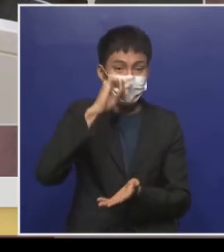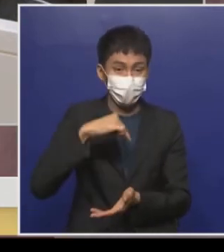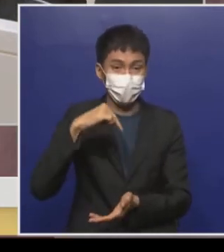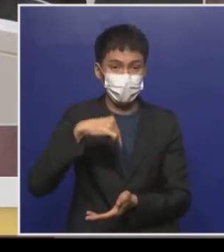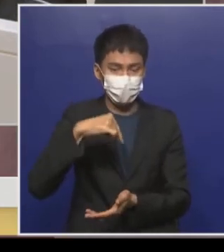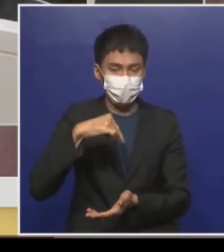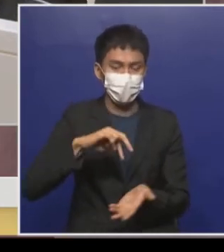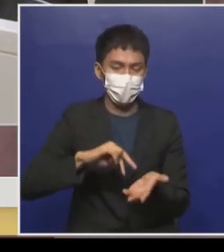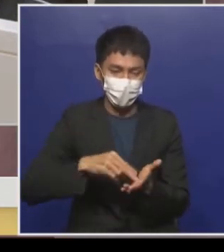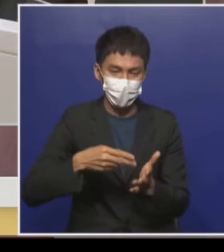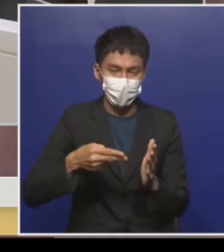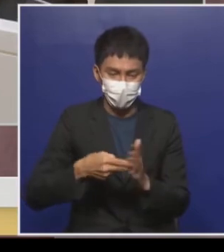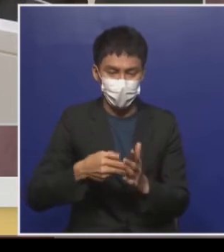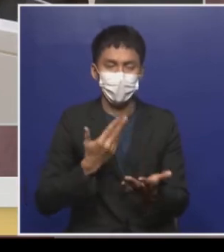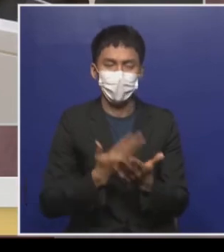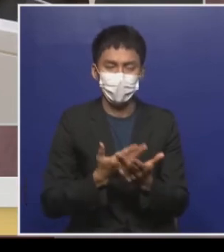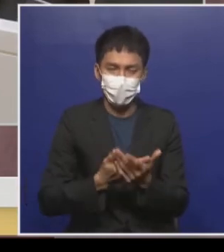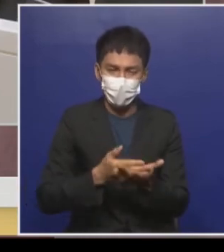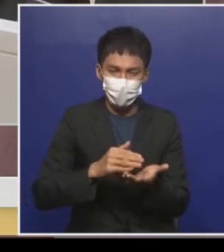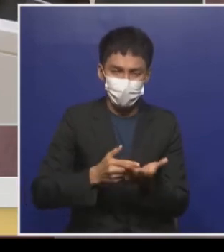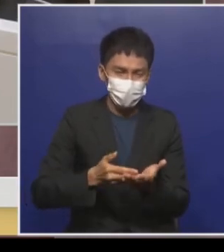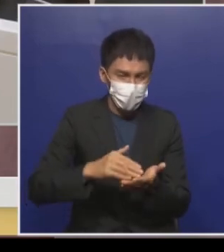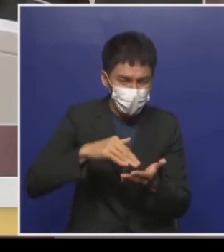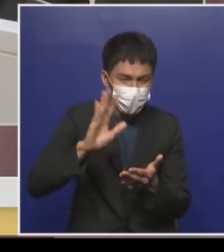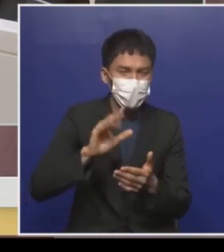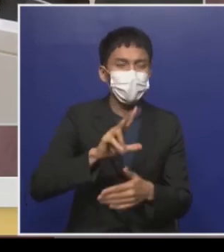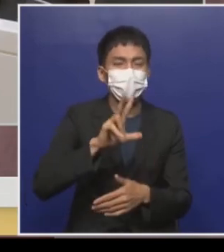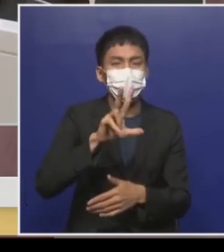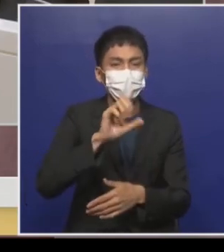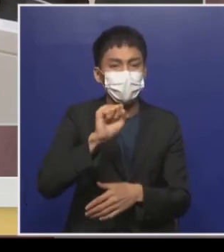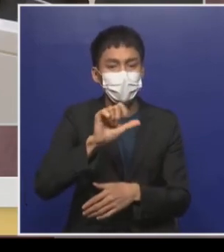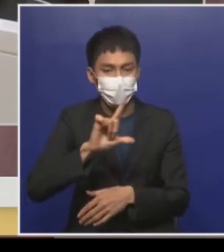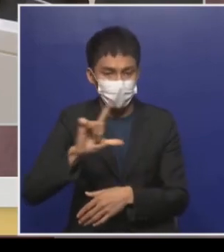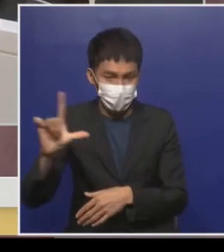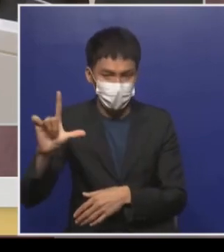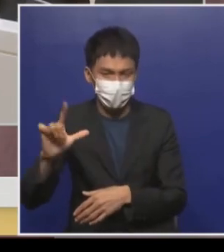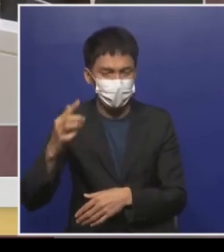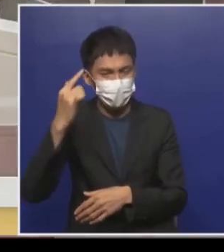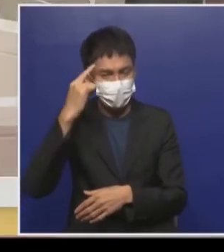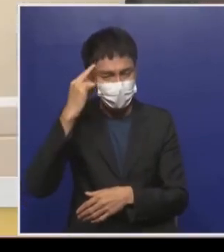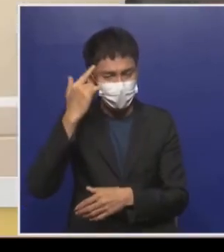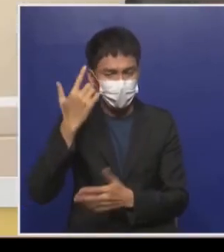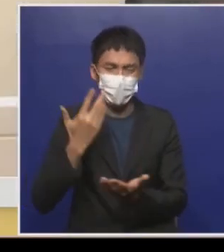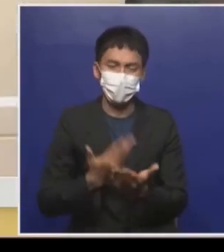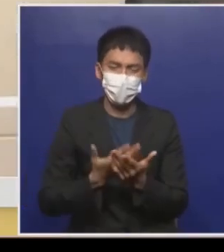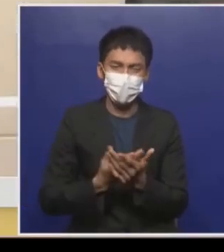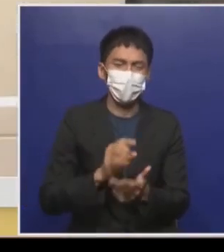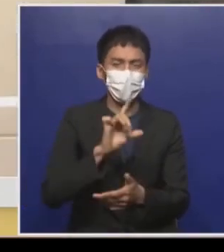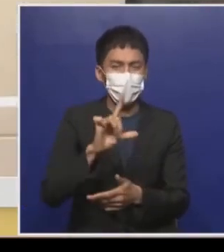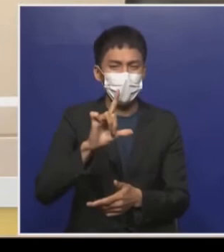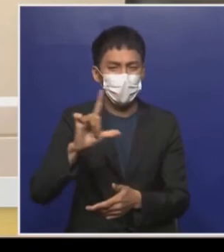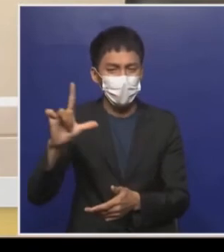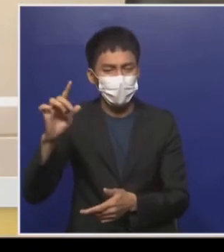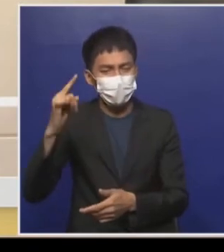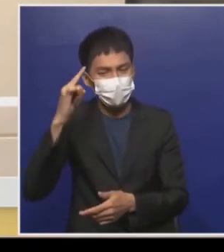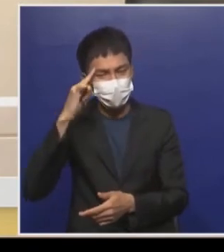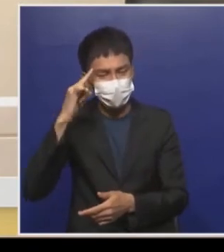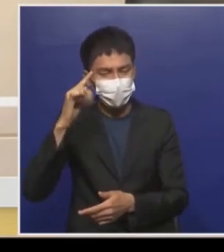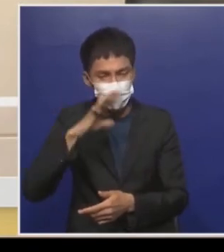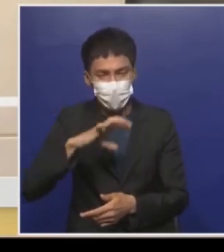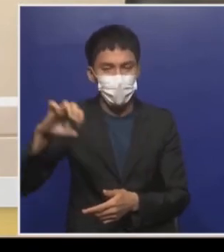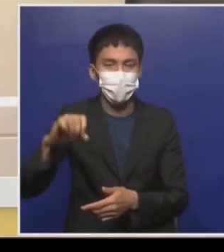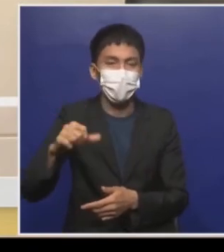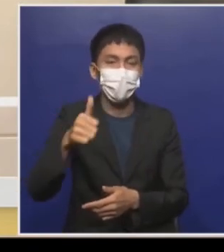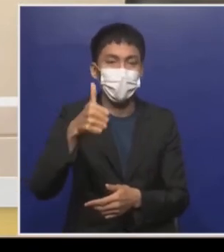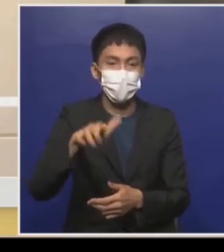มูลค่ามัมากกา 3 100 ล้านเบาะถ่า฿ูญเสียไปใช้เงิอีกหลายล้าน ๆ ก็ไม่สามารถเรกเครดิต นั้นคืกลบมาได